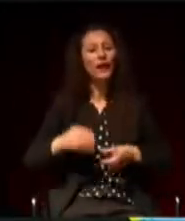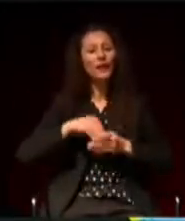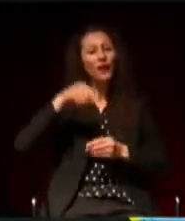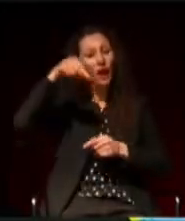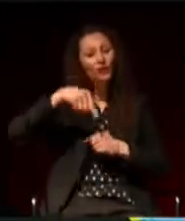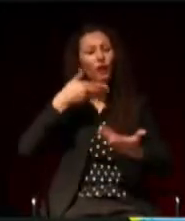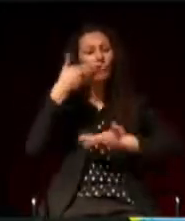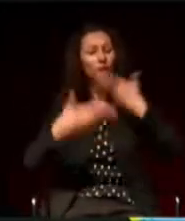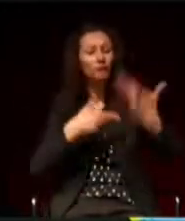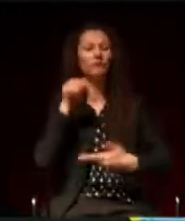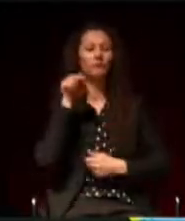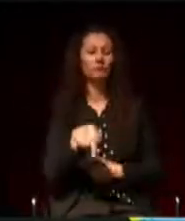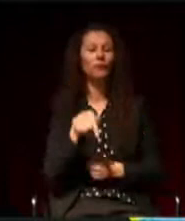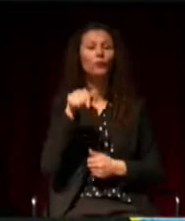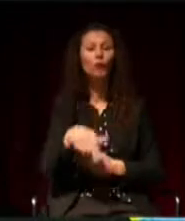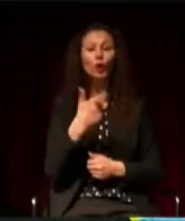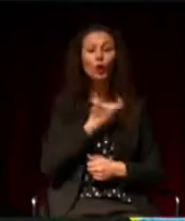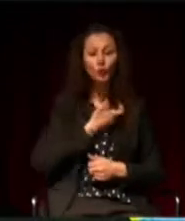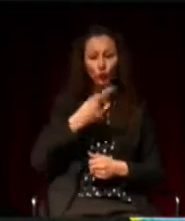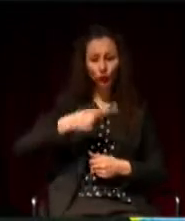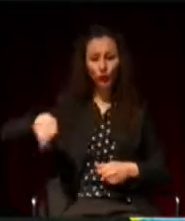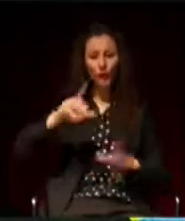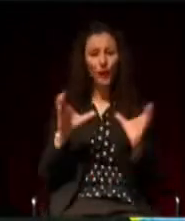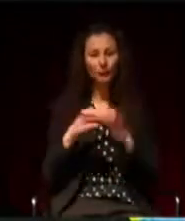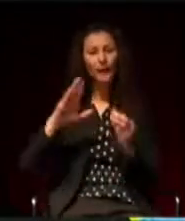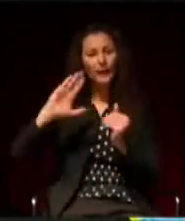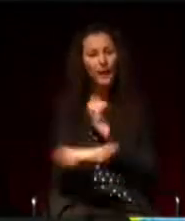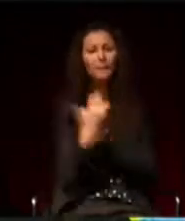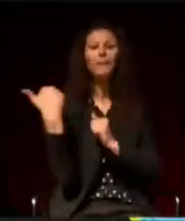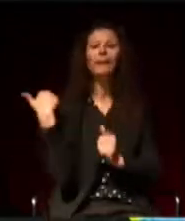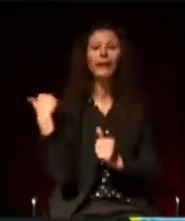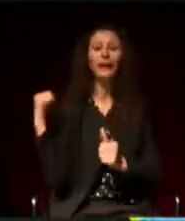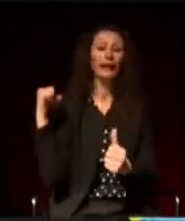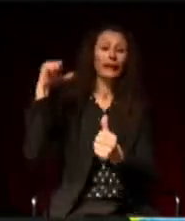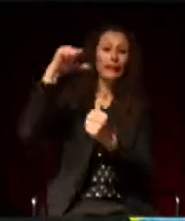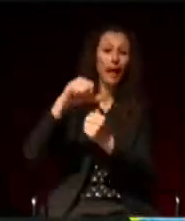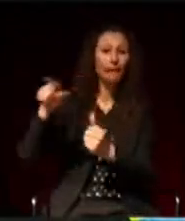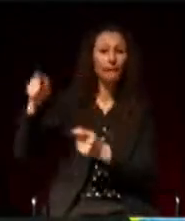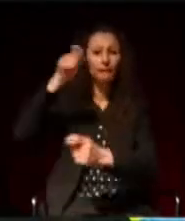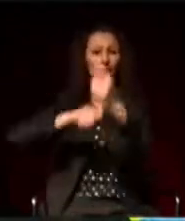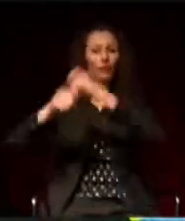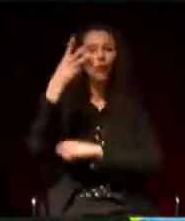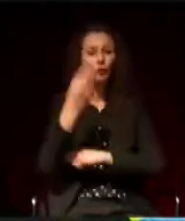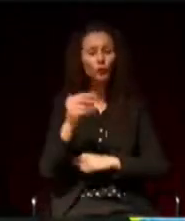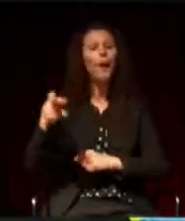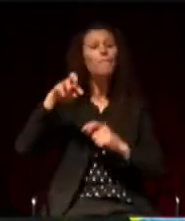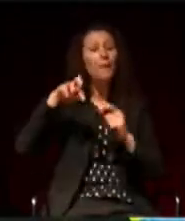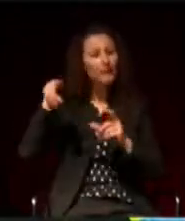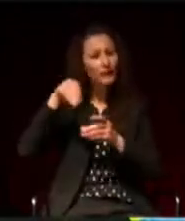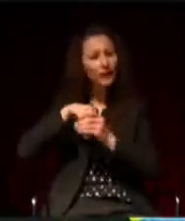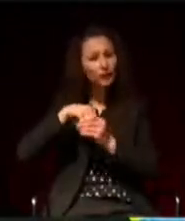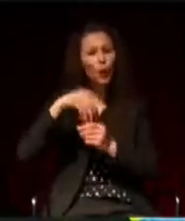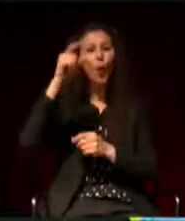aşağıdaki hususlara uyulacaktır. Bu usul ve esaslar kapsamında yıkılıp yeniden yapılacak yapıların bulunduğu parsel ve parsellerde 18